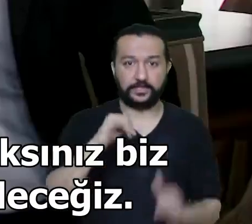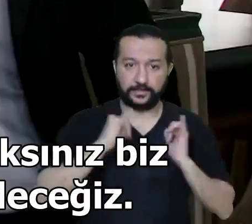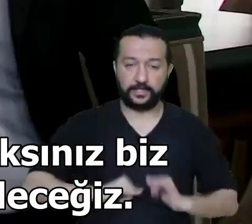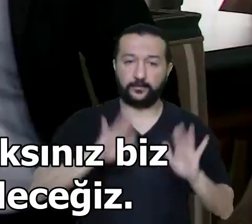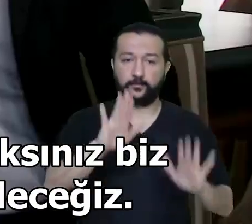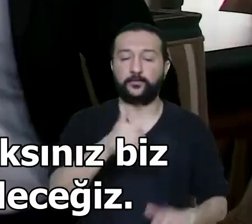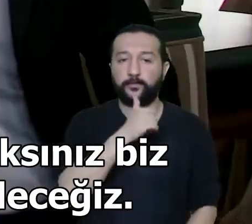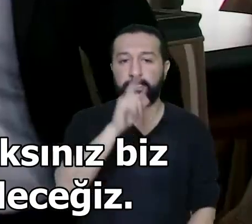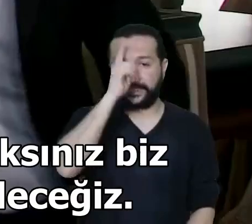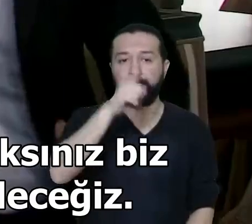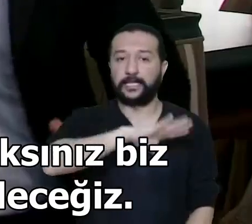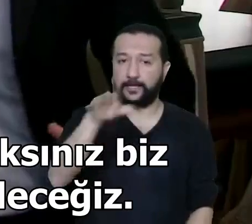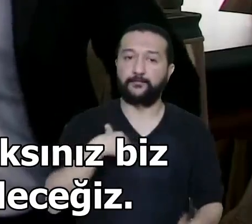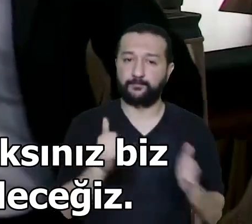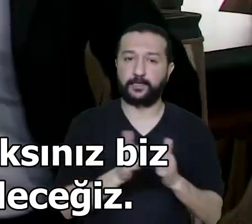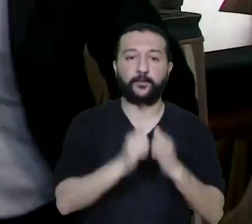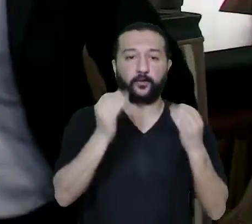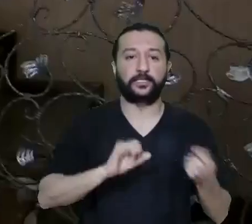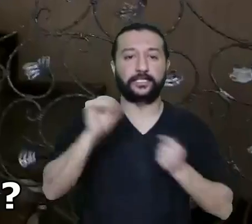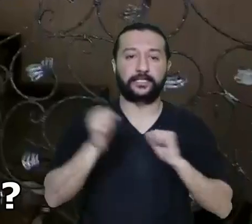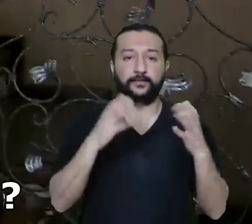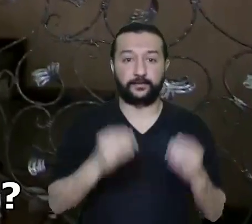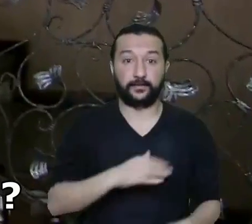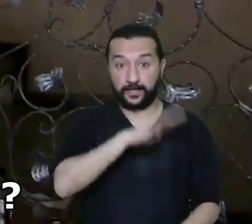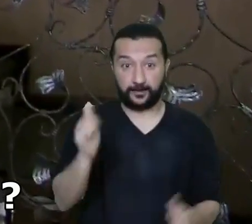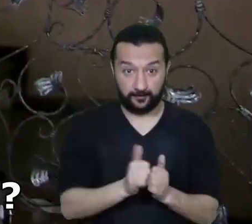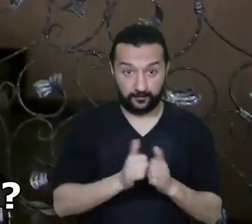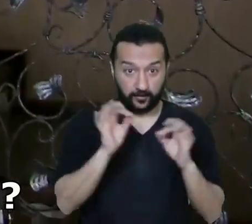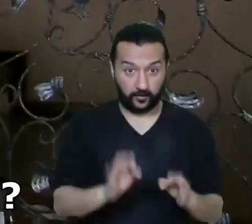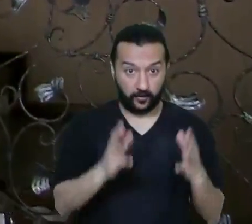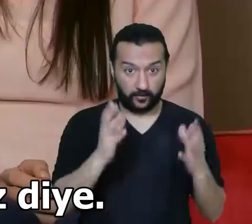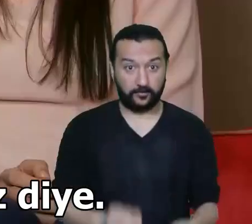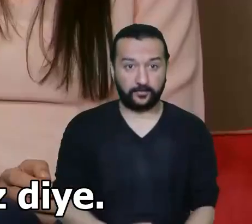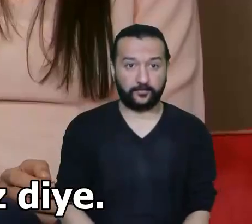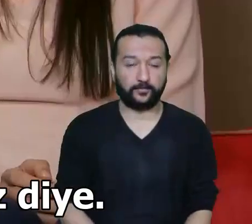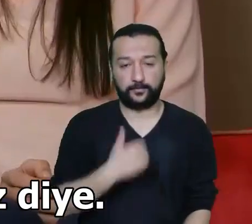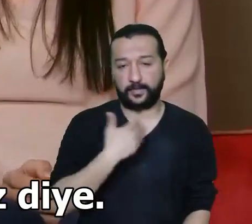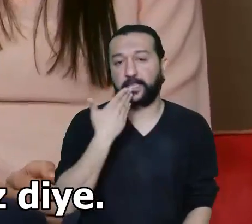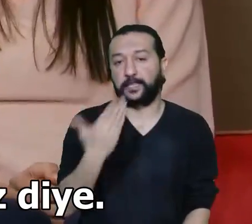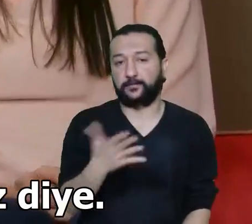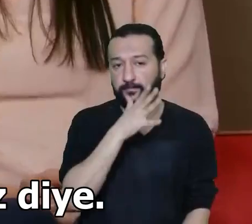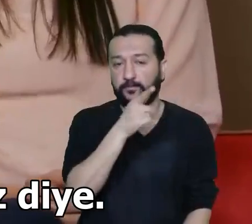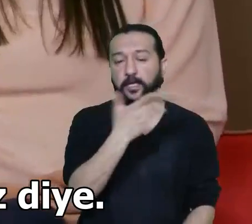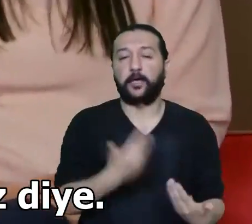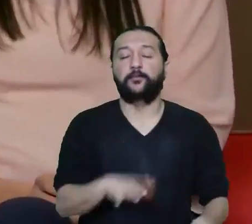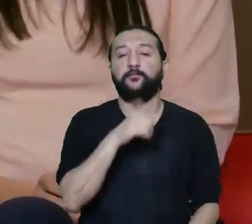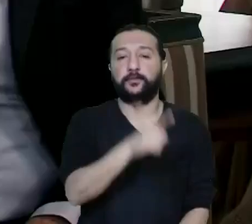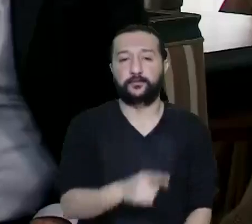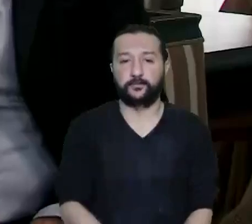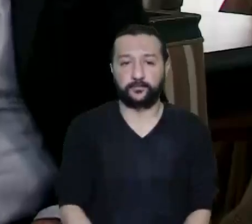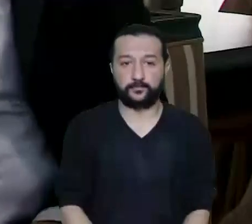Sakin babacığım, yalnız olmayacaksınız, biz de olacağız, hep birlikte dans edeceğiz. Bir de hep birlikte, öyle mi? Ben size söyledim kabul etmez